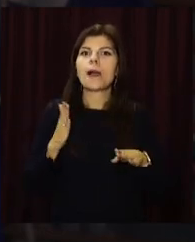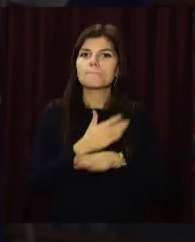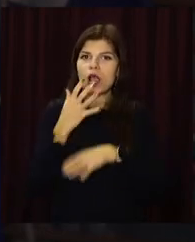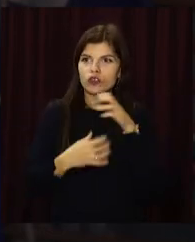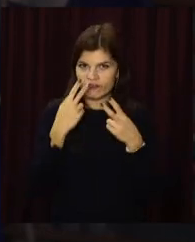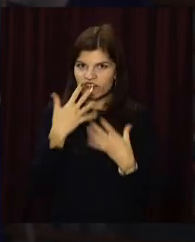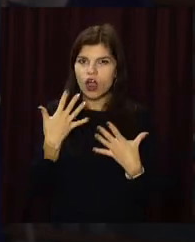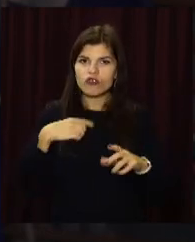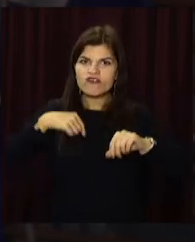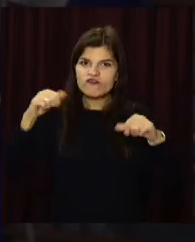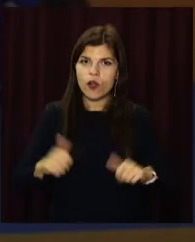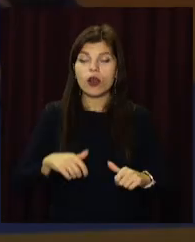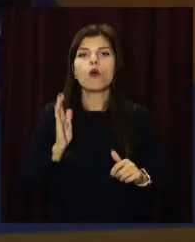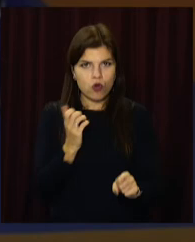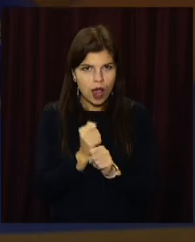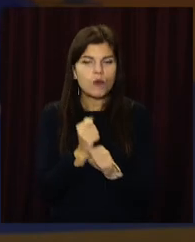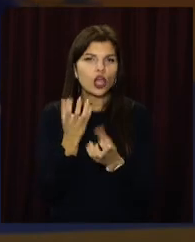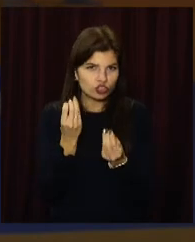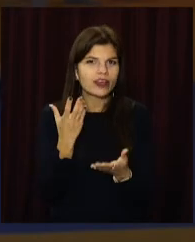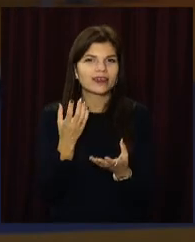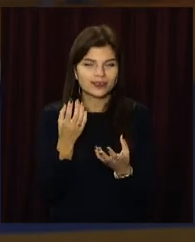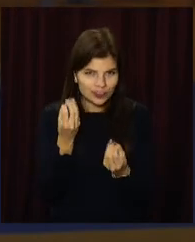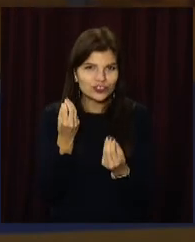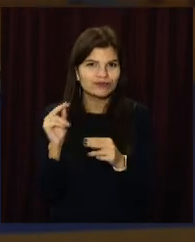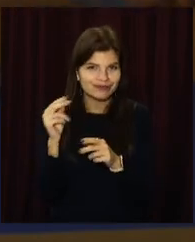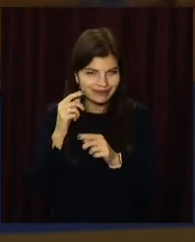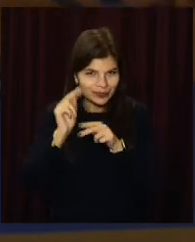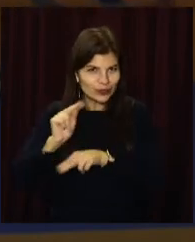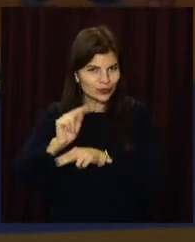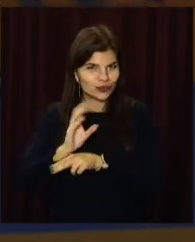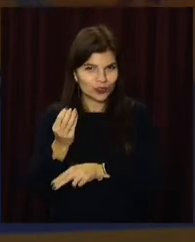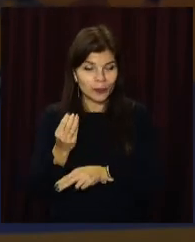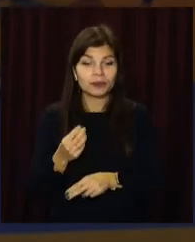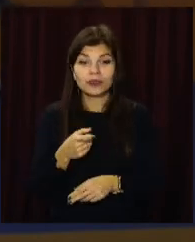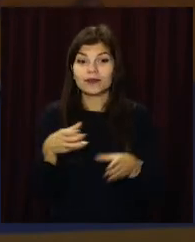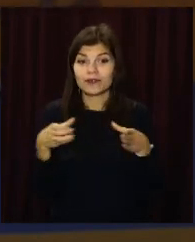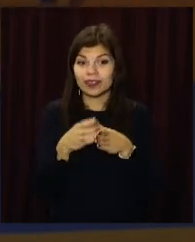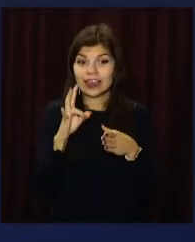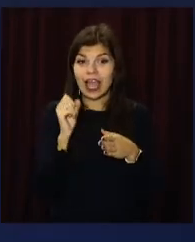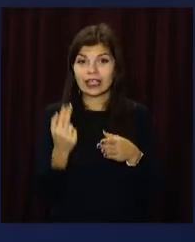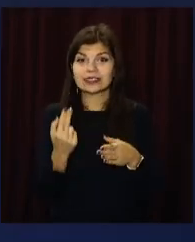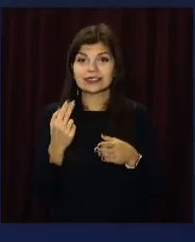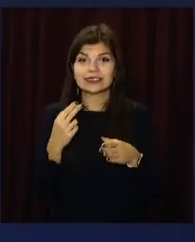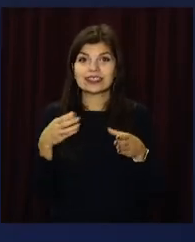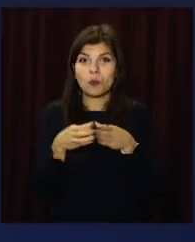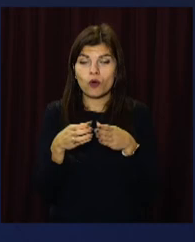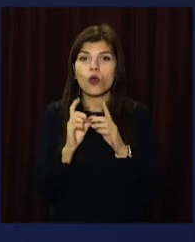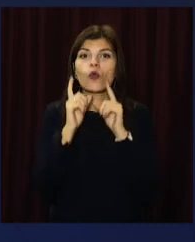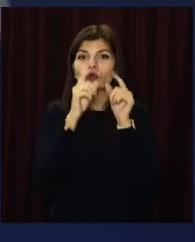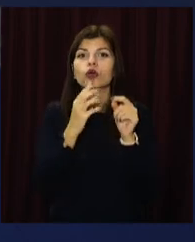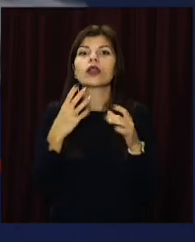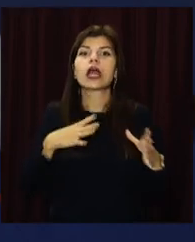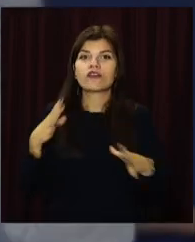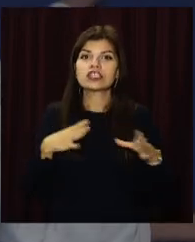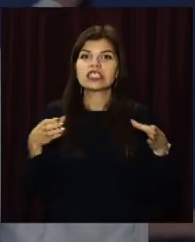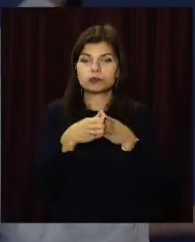международник. Будем работать. 22 жовтня обидва дніпровські спортсмени у складі національної збірної вирушать на